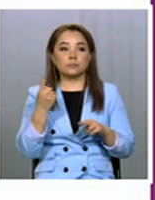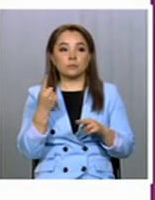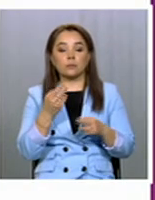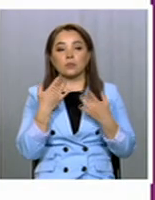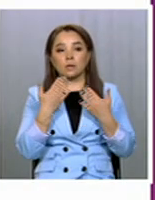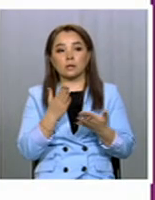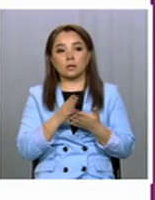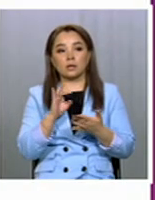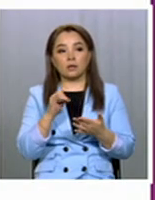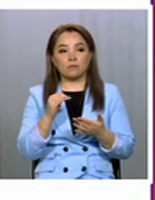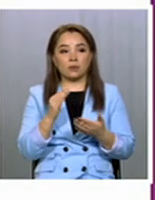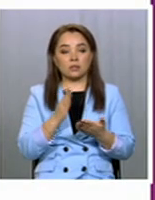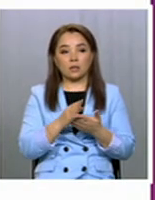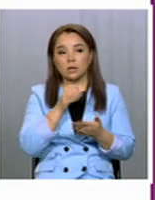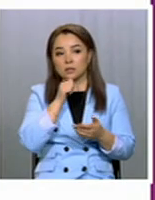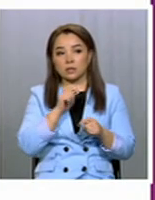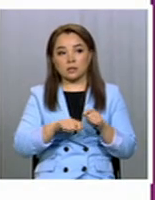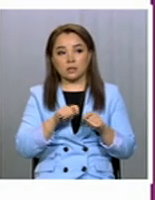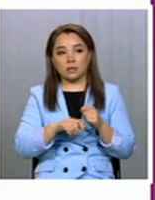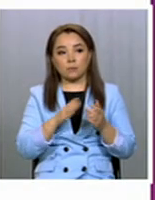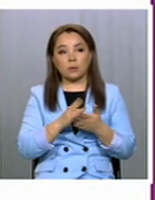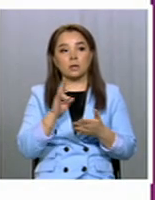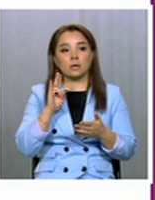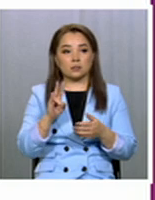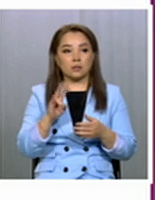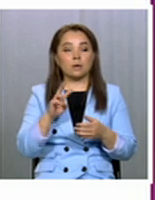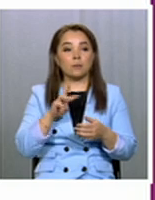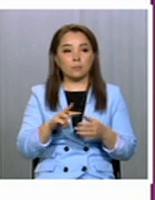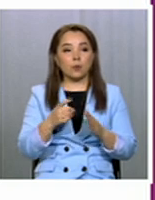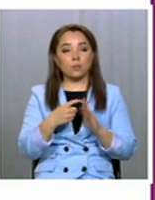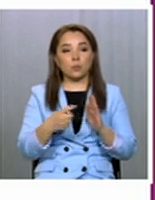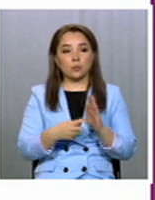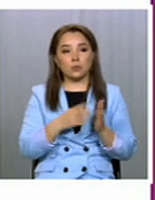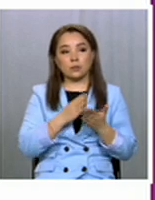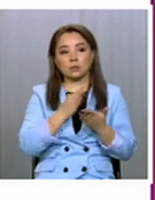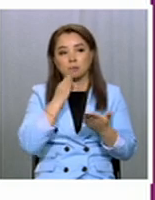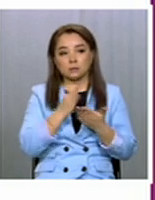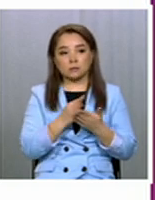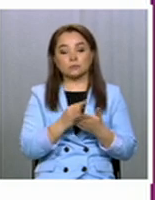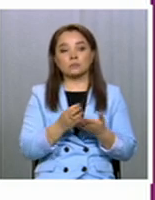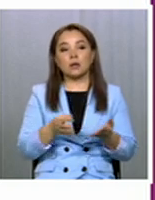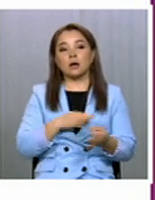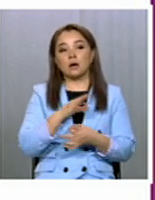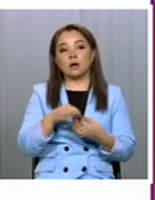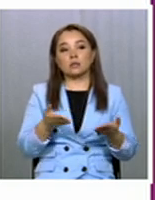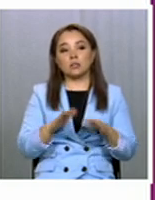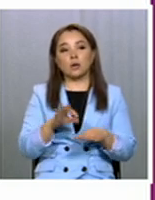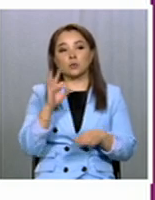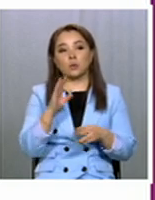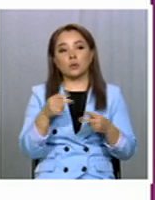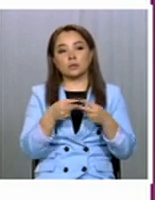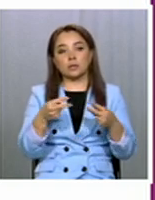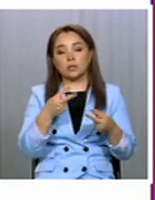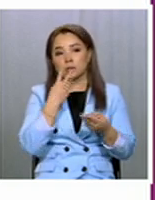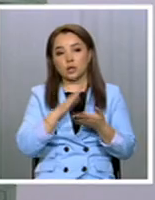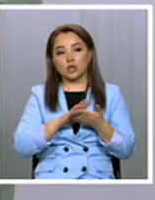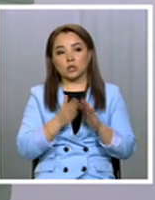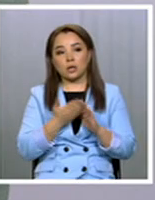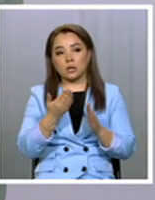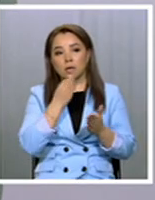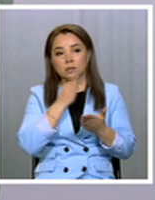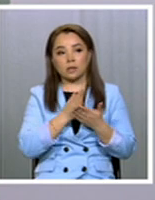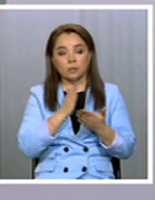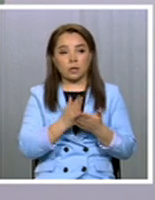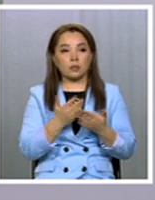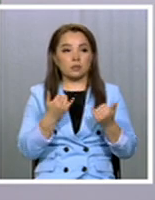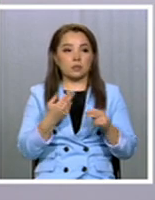if арқылы тексереміз, яғни n-ді m-ге бөлгенде қалдық нөлге тең болған жағдайда.